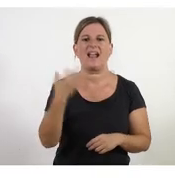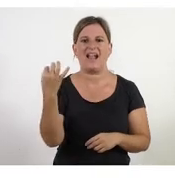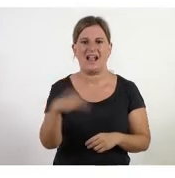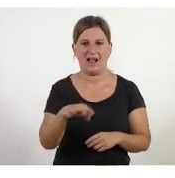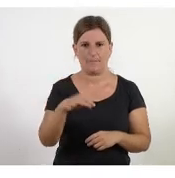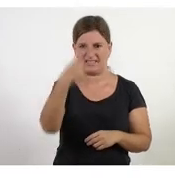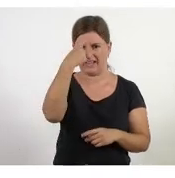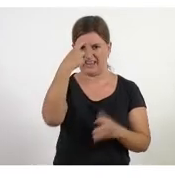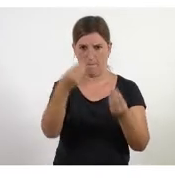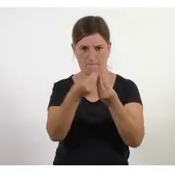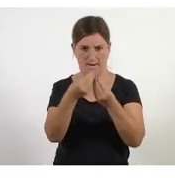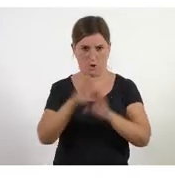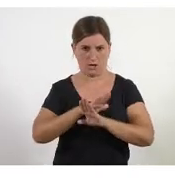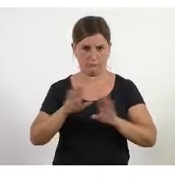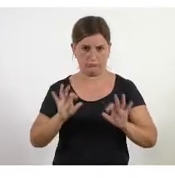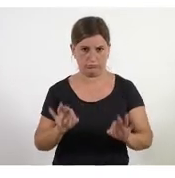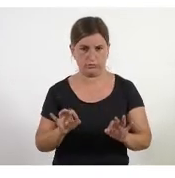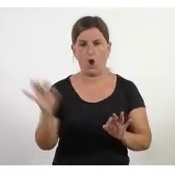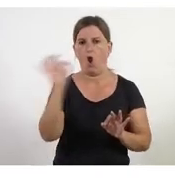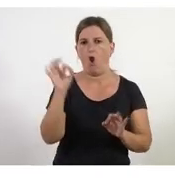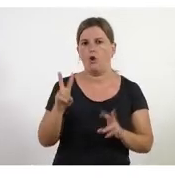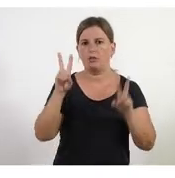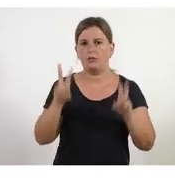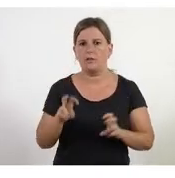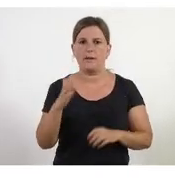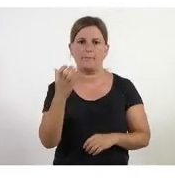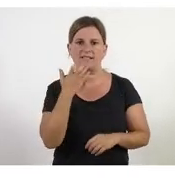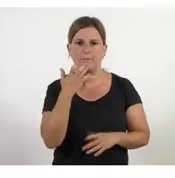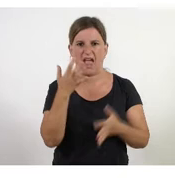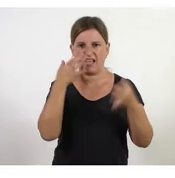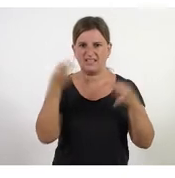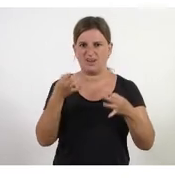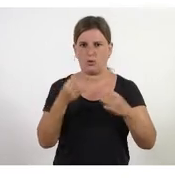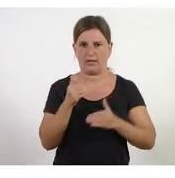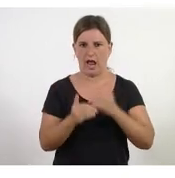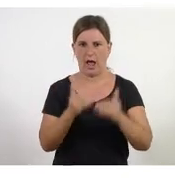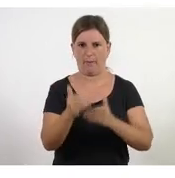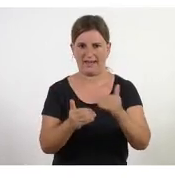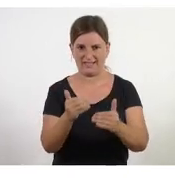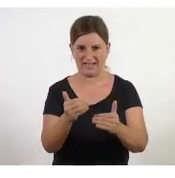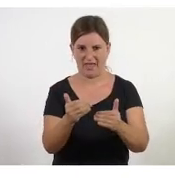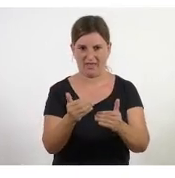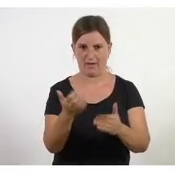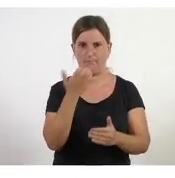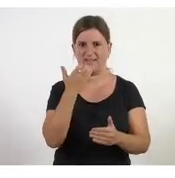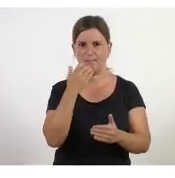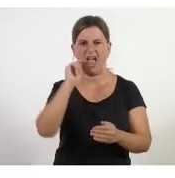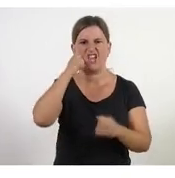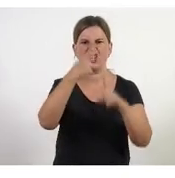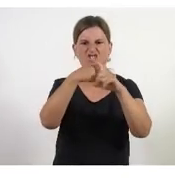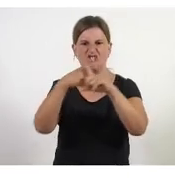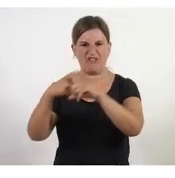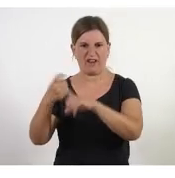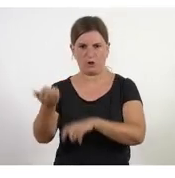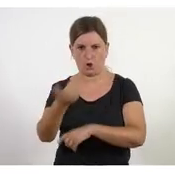que podem emmagatzemar o temes de seguretat avançada com xifrat de correus o